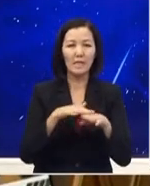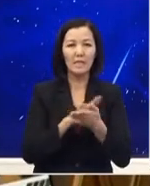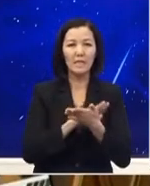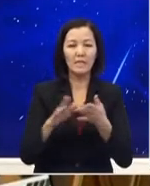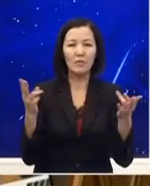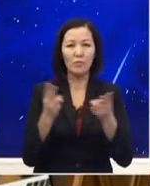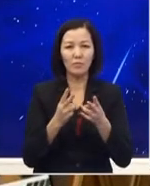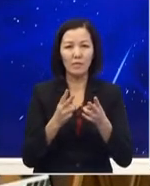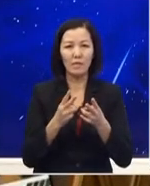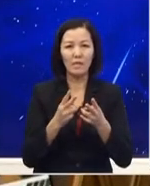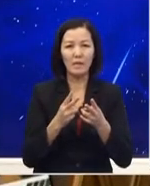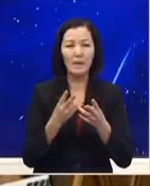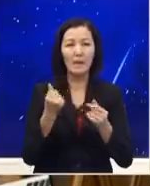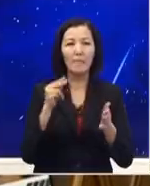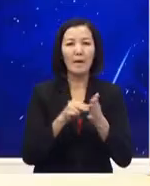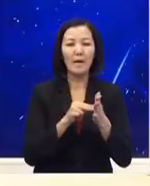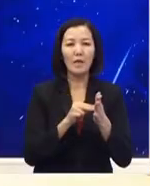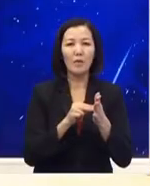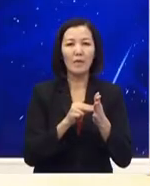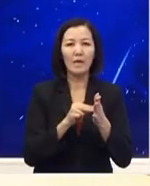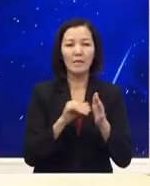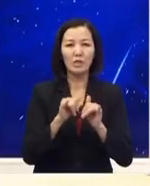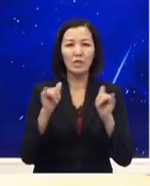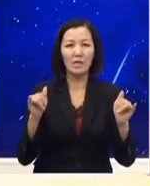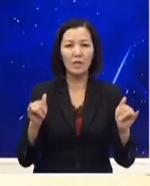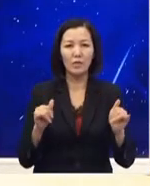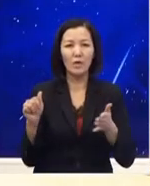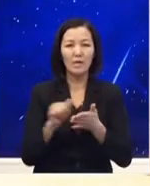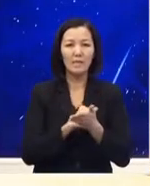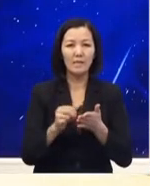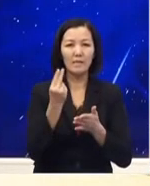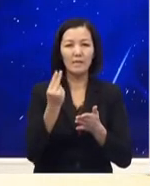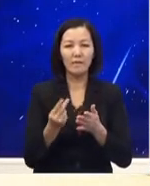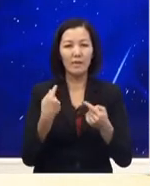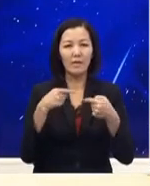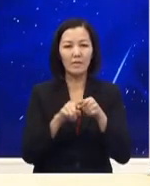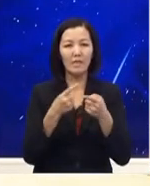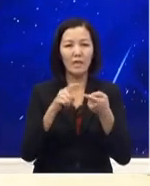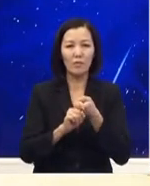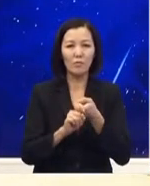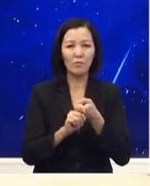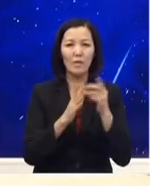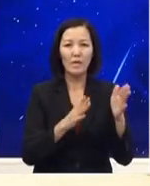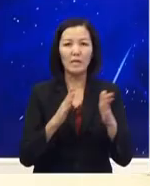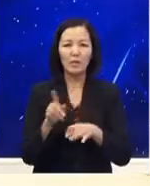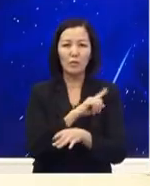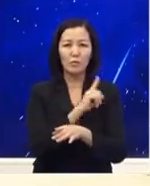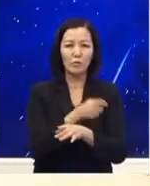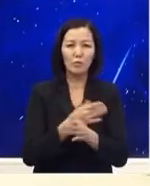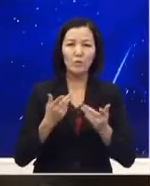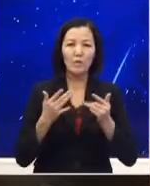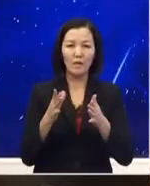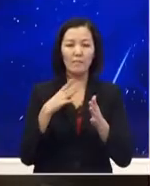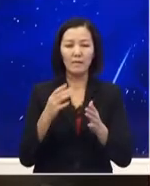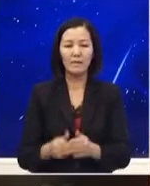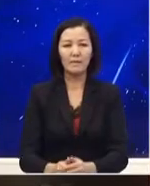көздейді. Сәйкестігі бағалау рәсімдерін жетілдіруді, сертификаттарды цифрландыруды, техникалық реттеуді күшейтуді талап